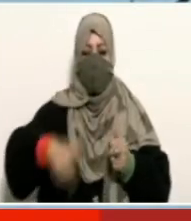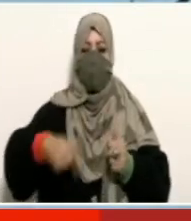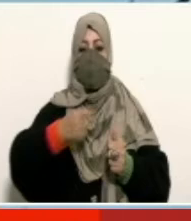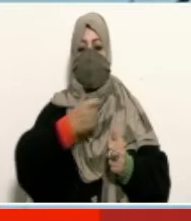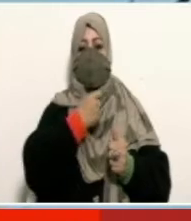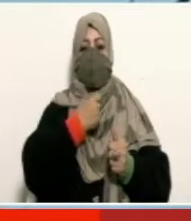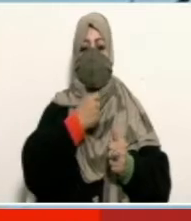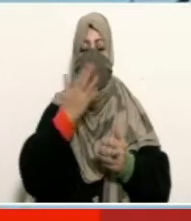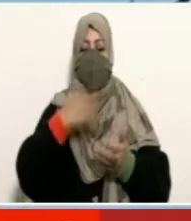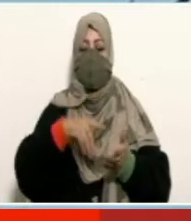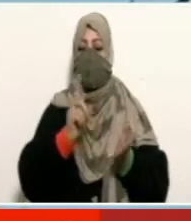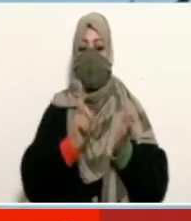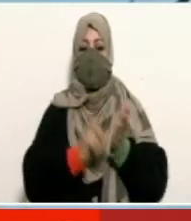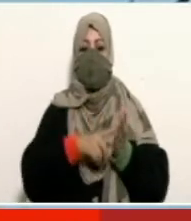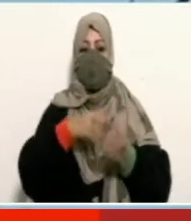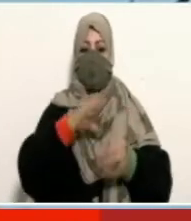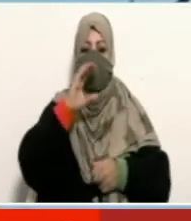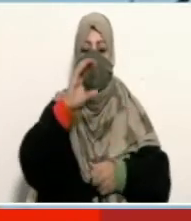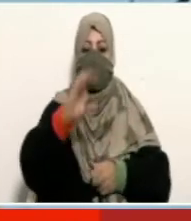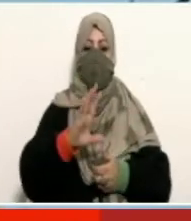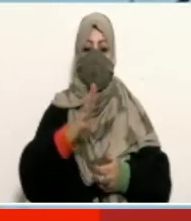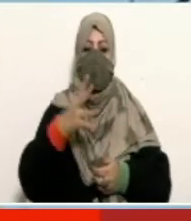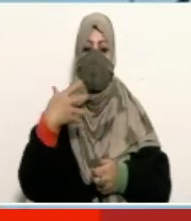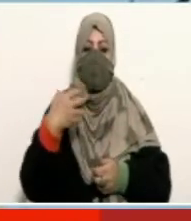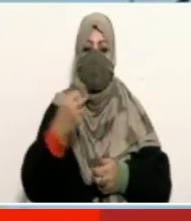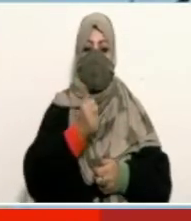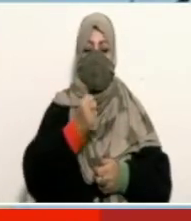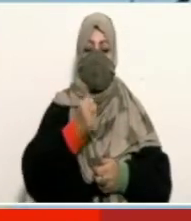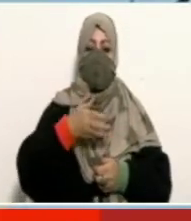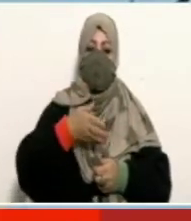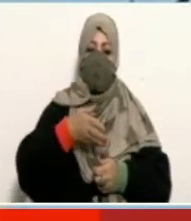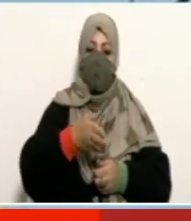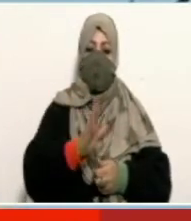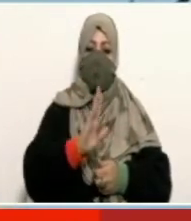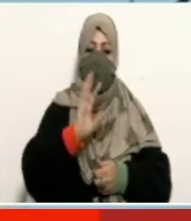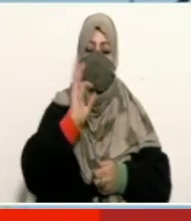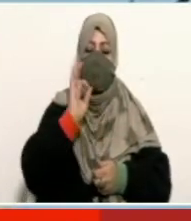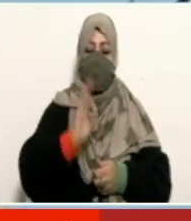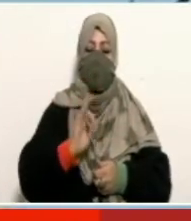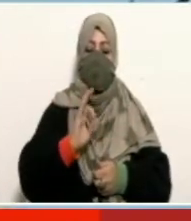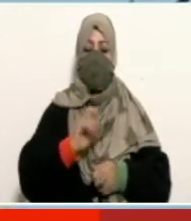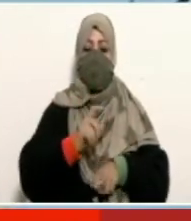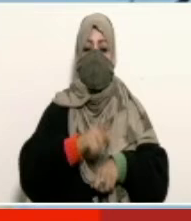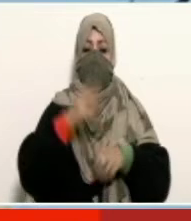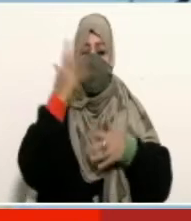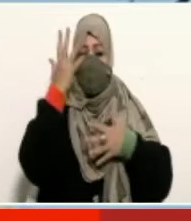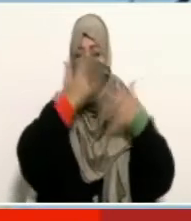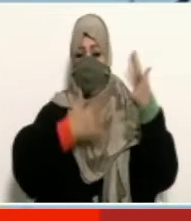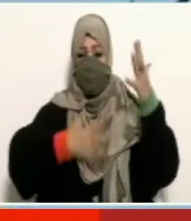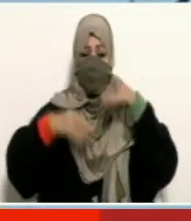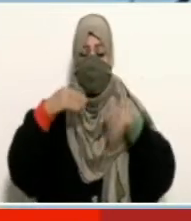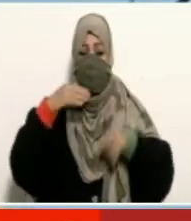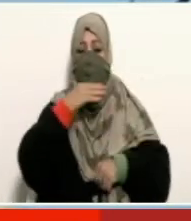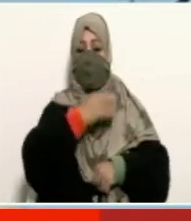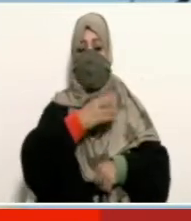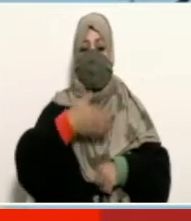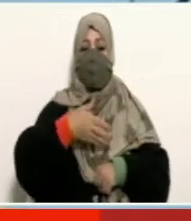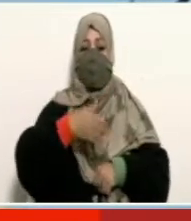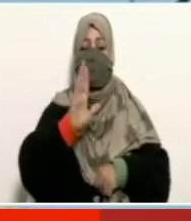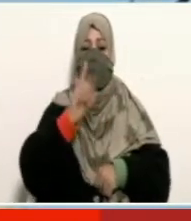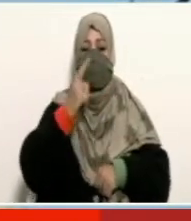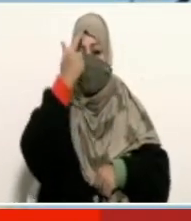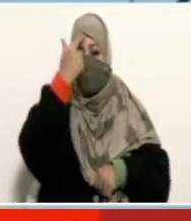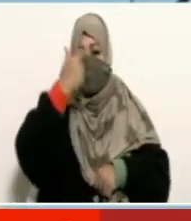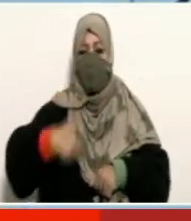وكيفية هذا الغسل. قلت أن هذا الغسل هو غسل يعني كغسل الجنابة، يغتسل من أراد الذهاب